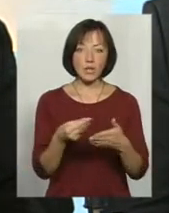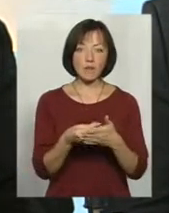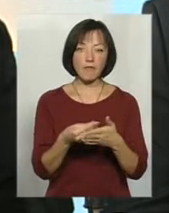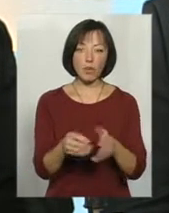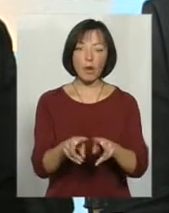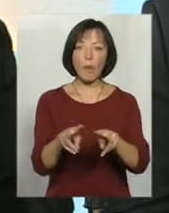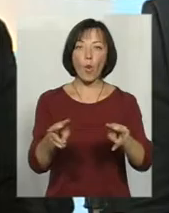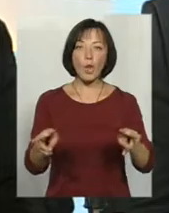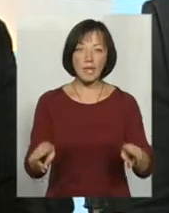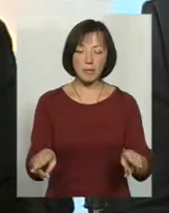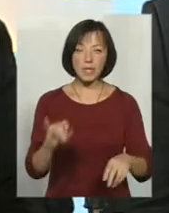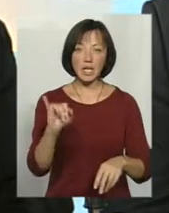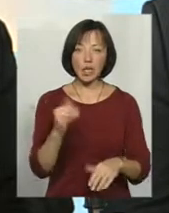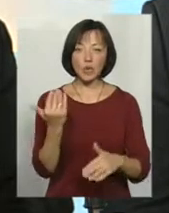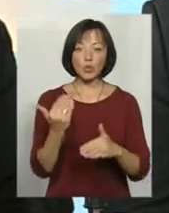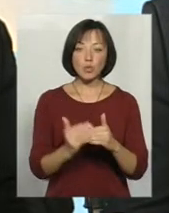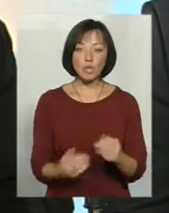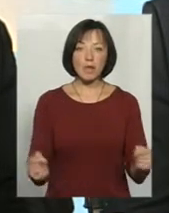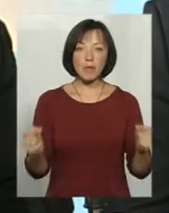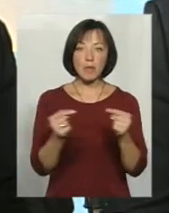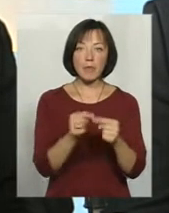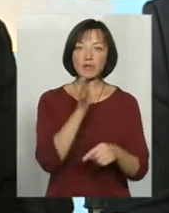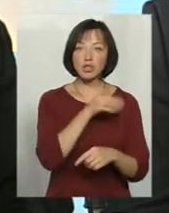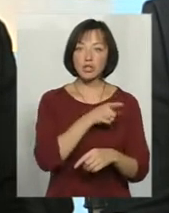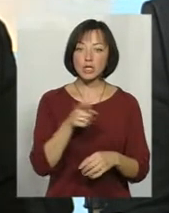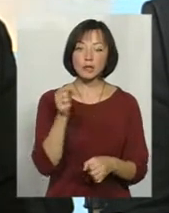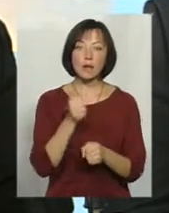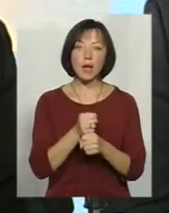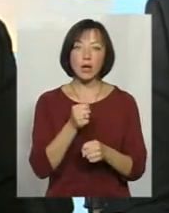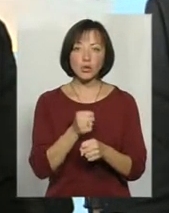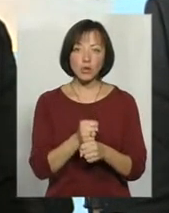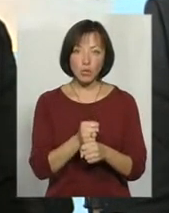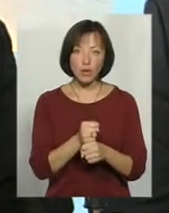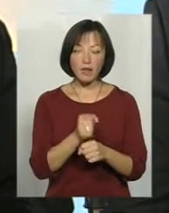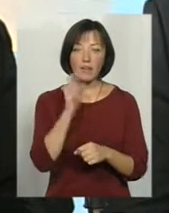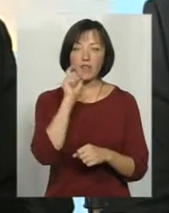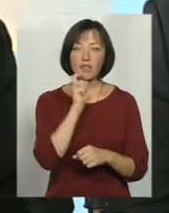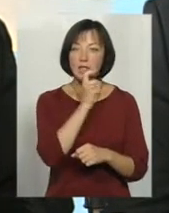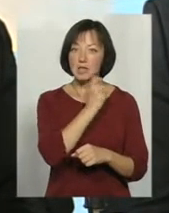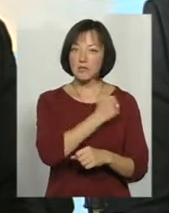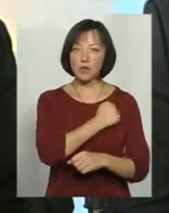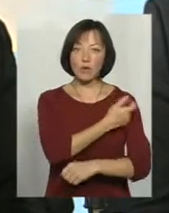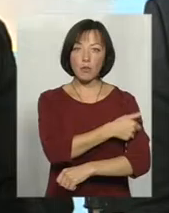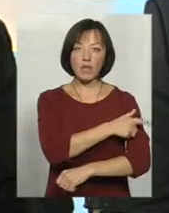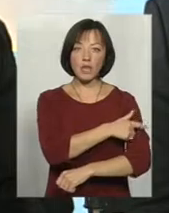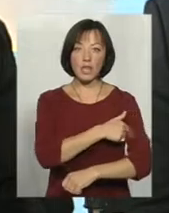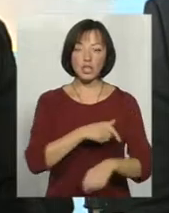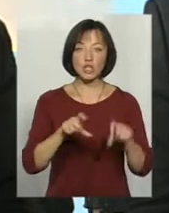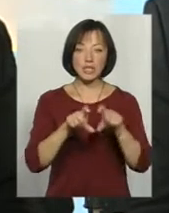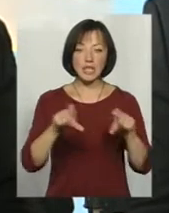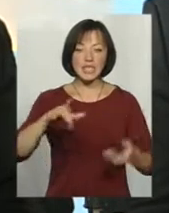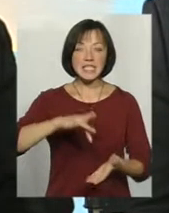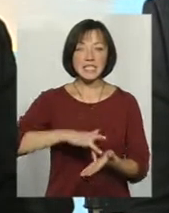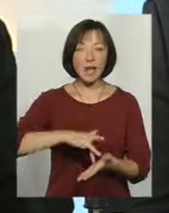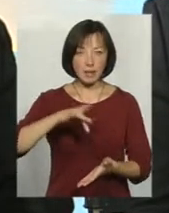подібний. І вже певний час він працює, я маю на увазі Вінницький військово-медичний клінічний